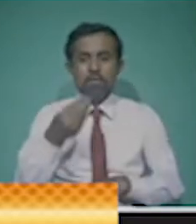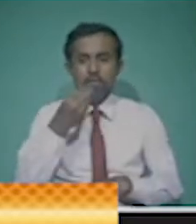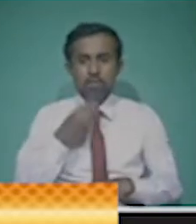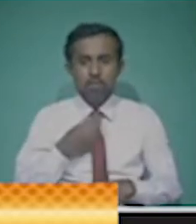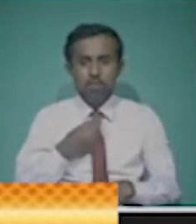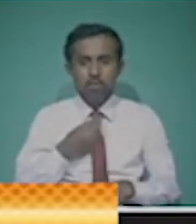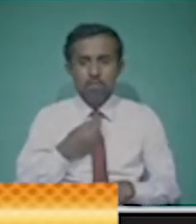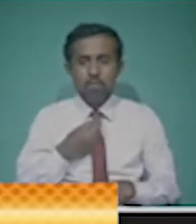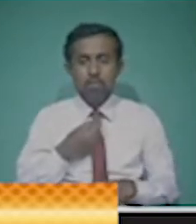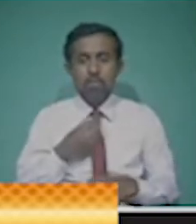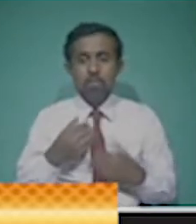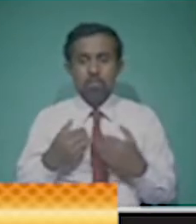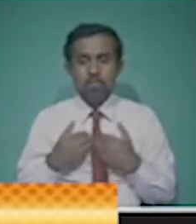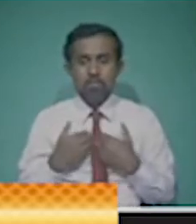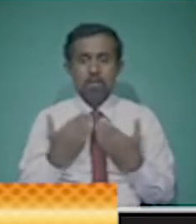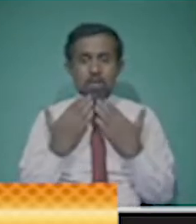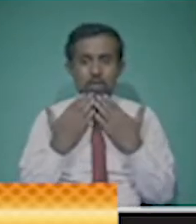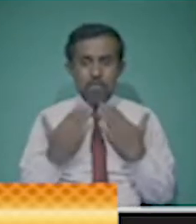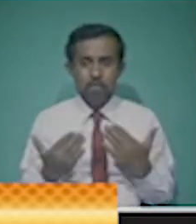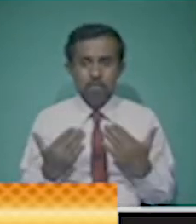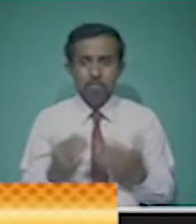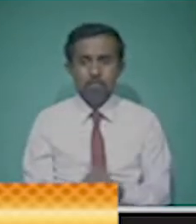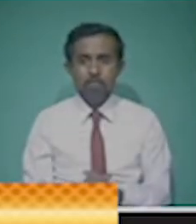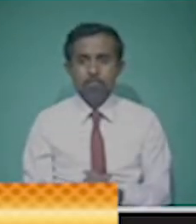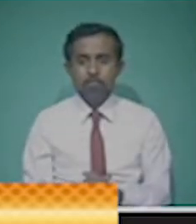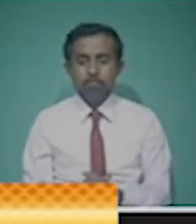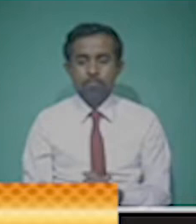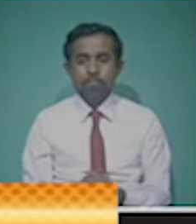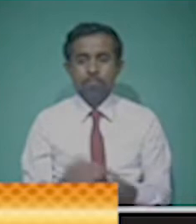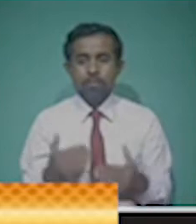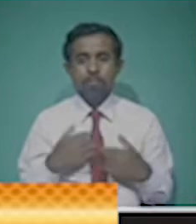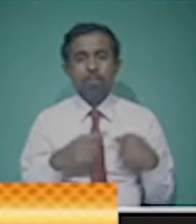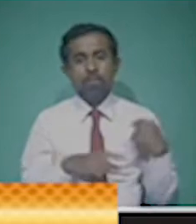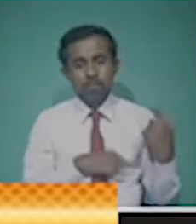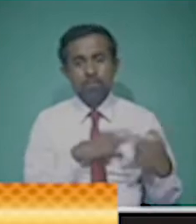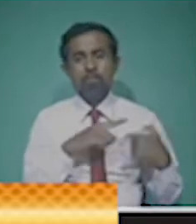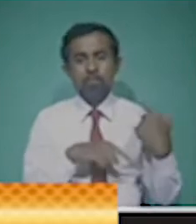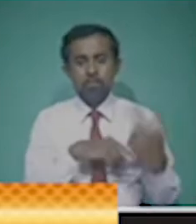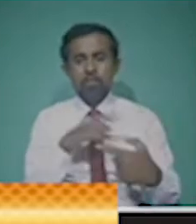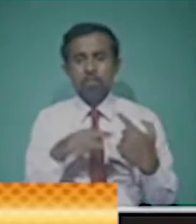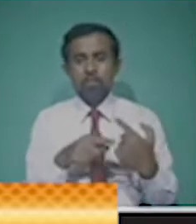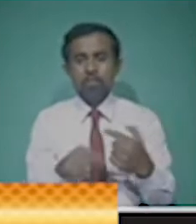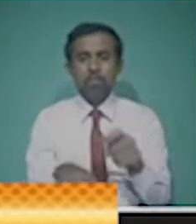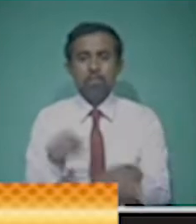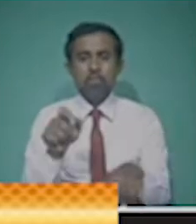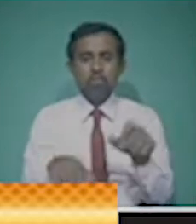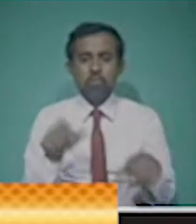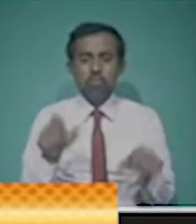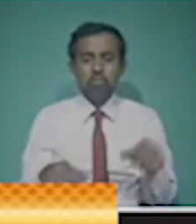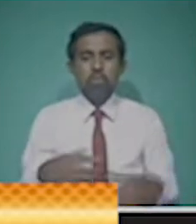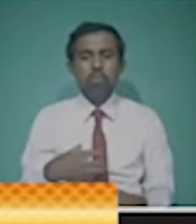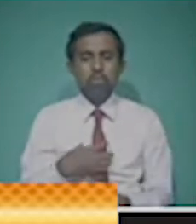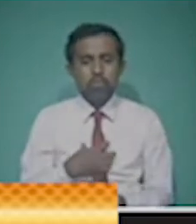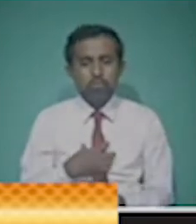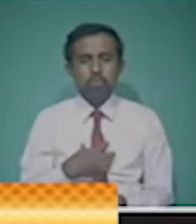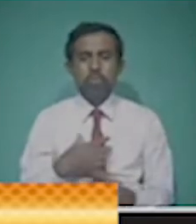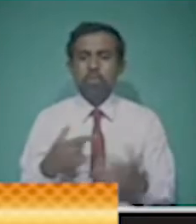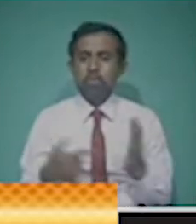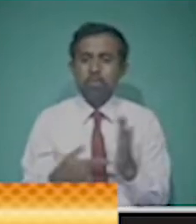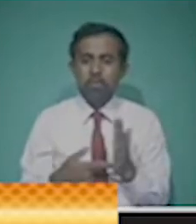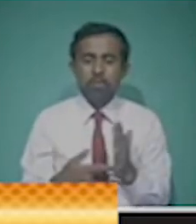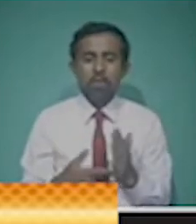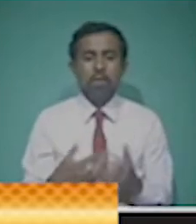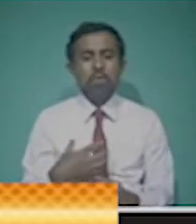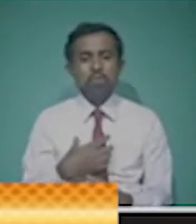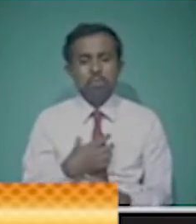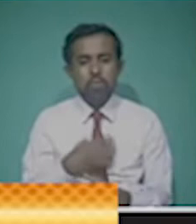தொடர்பான விவாதத்தில் பங்கேற்று நாடாளுமன்ற உறுப்பினர் வி ராதாகிருஷ்ணனும் உரையாற்றினார். பெருந்தோட்ட மக்கள் இலங்கையில் இலங்கைக்கு வந்து